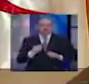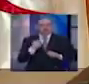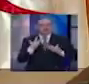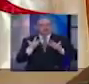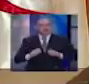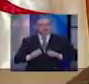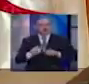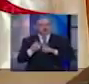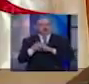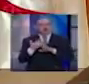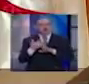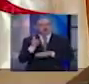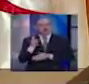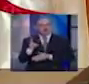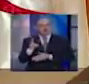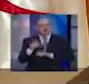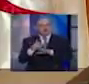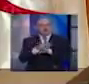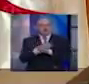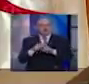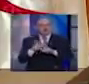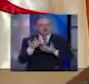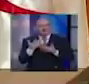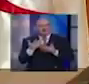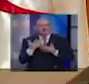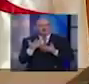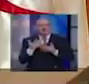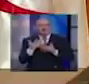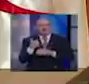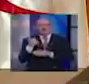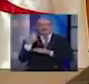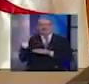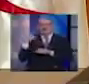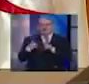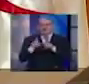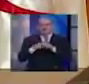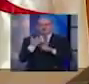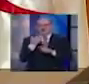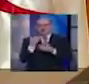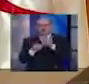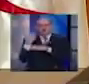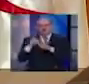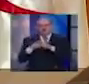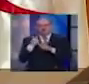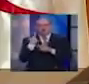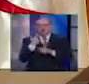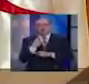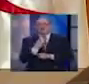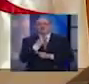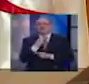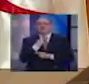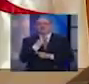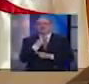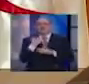l'enlever que cette histoire d'un marché de Catherine qui est de quelques milliers d'euros, ou de quelques milliers de dollars. Mais il y a un certain nombre de choses qui sont très